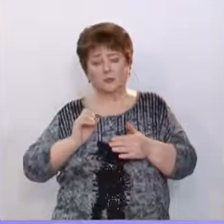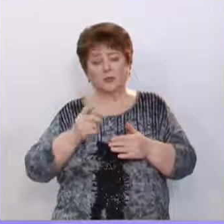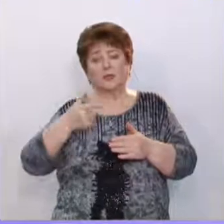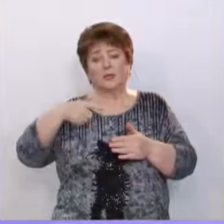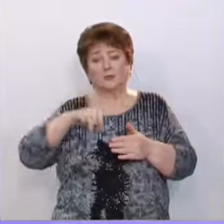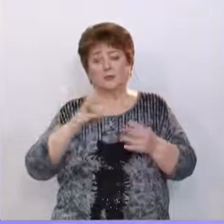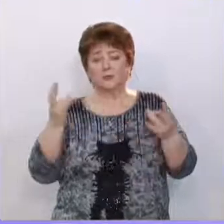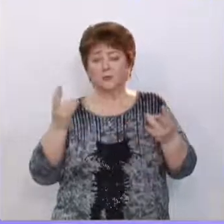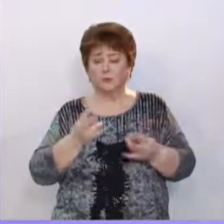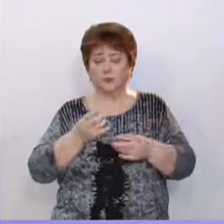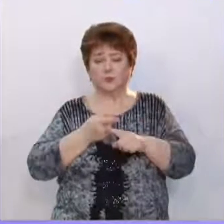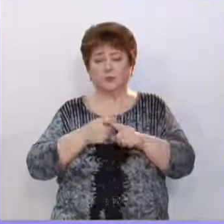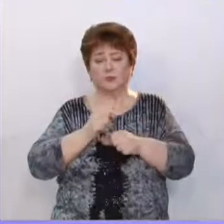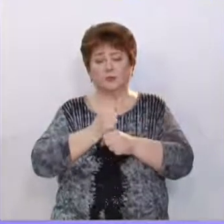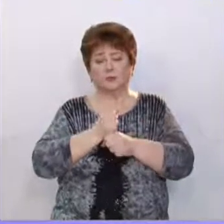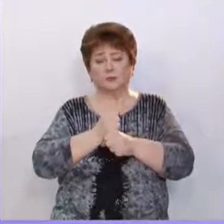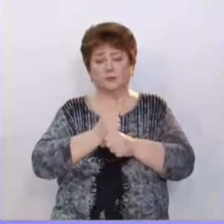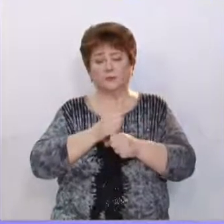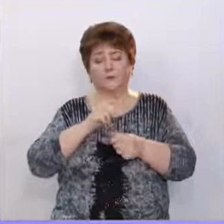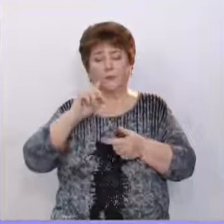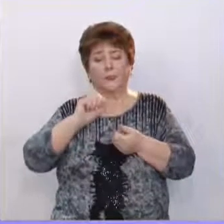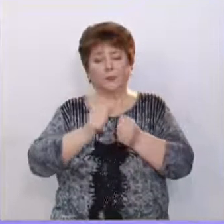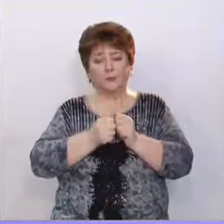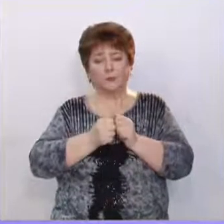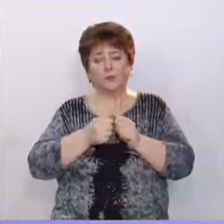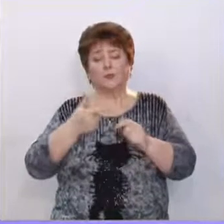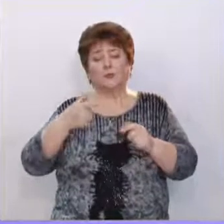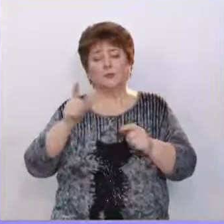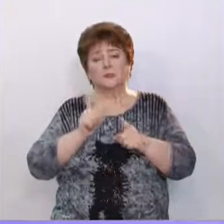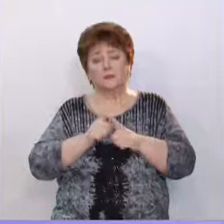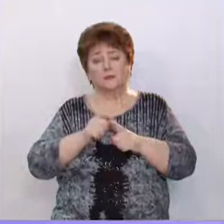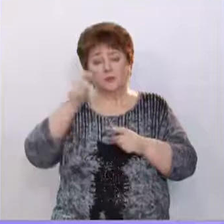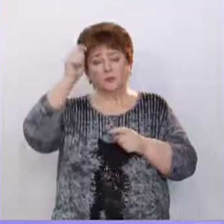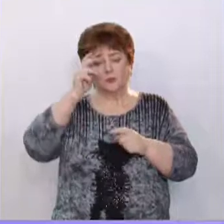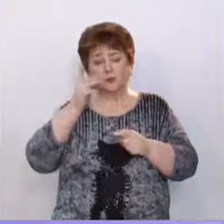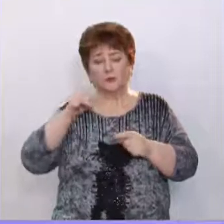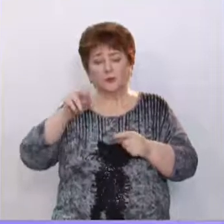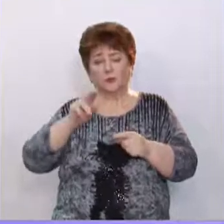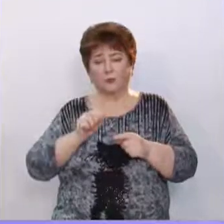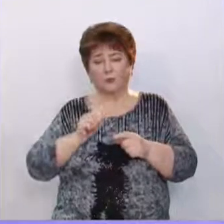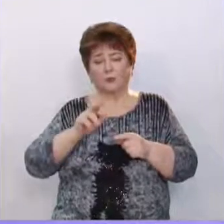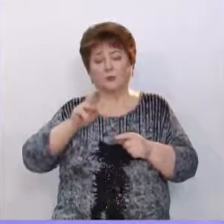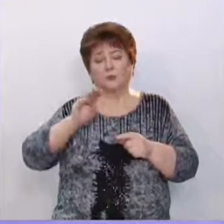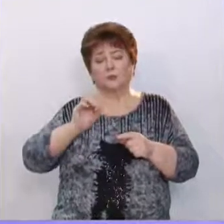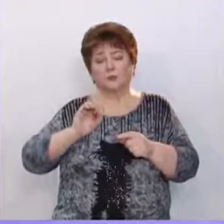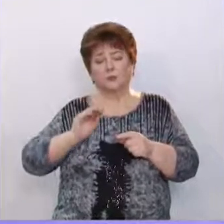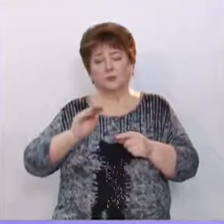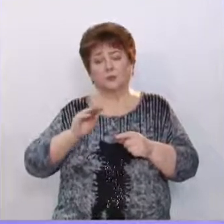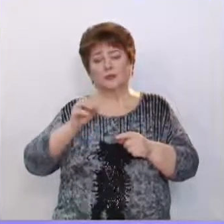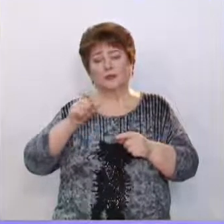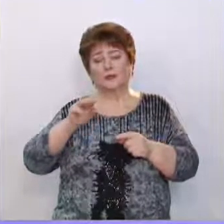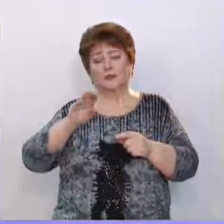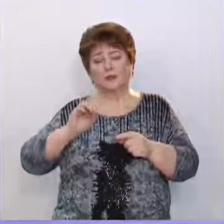где это необходимо. Заметим, что слова мужского рода «чиж»,